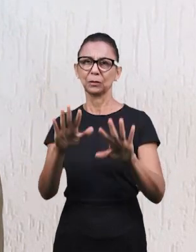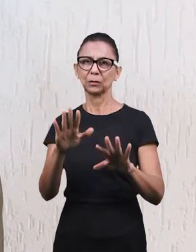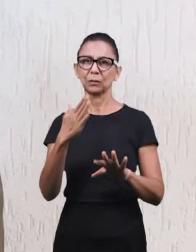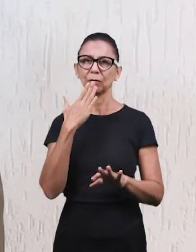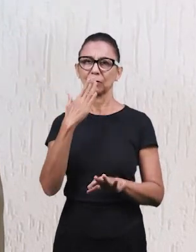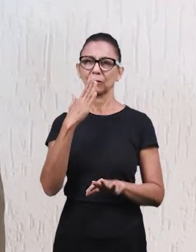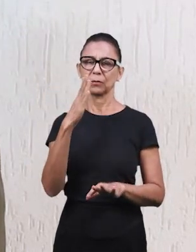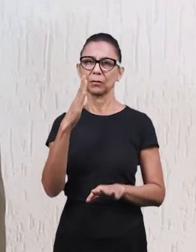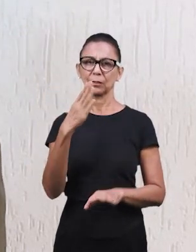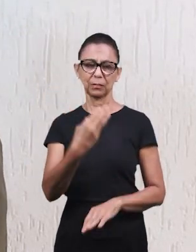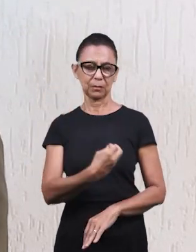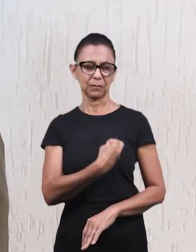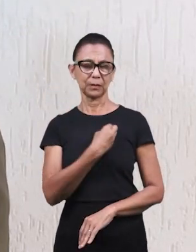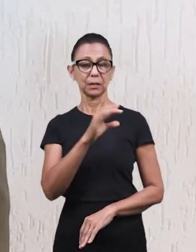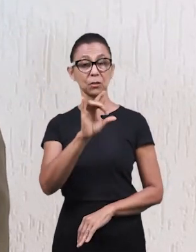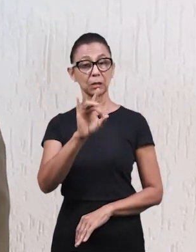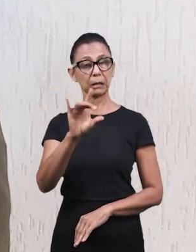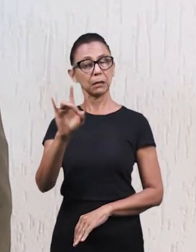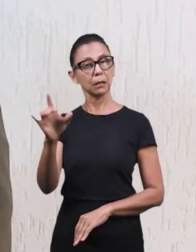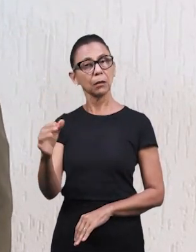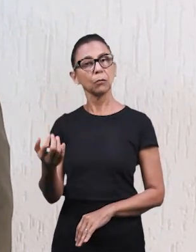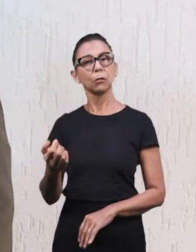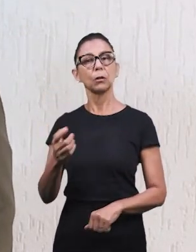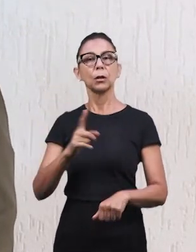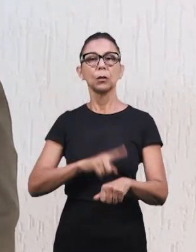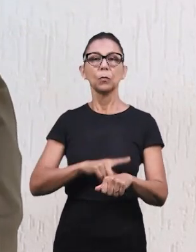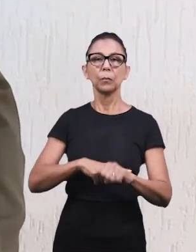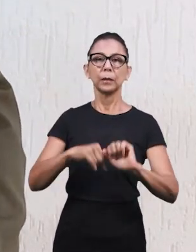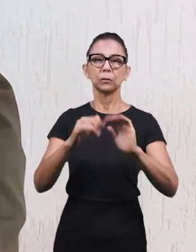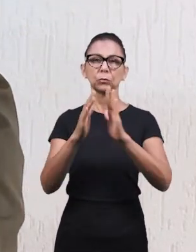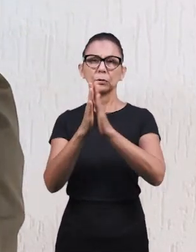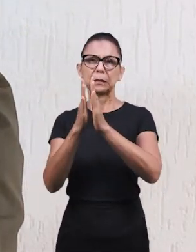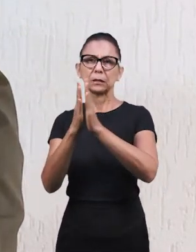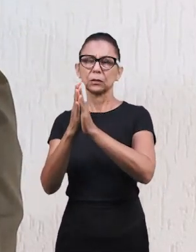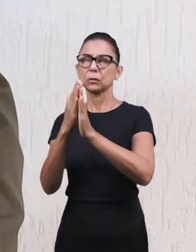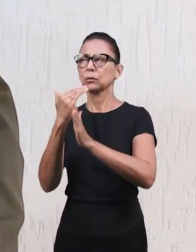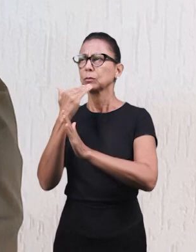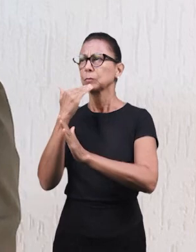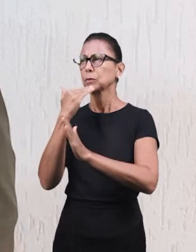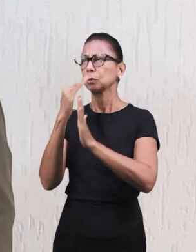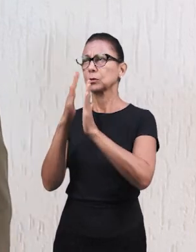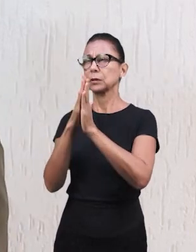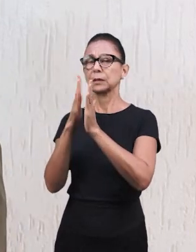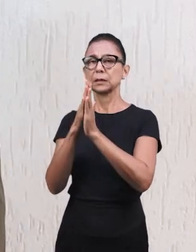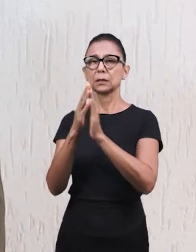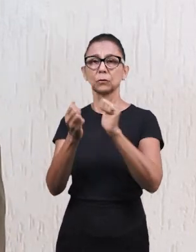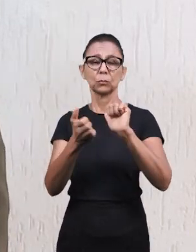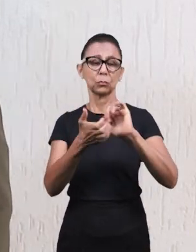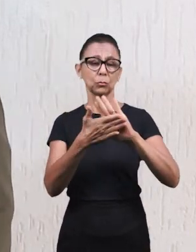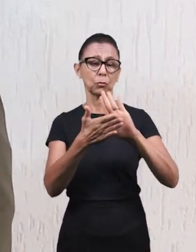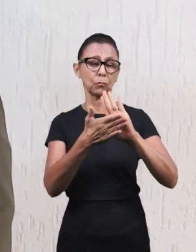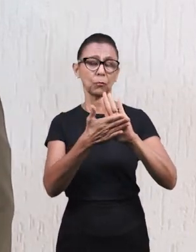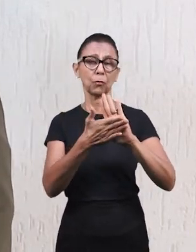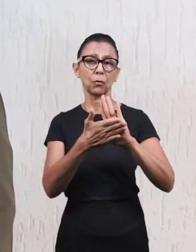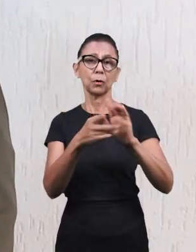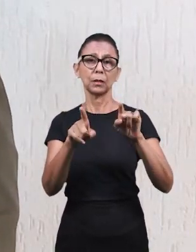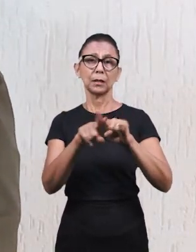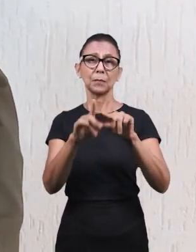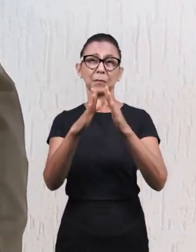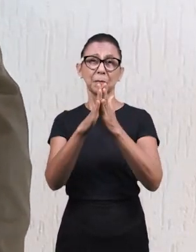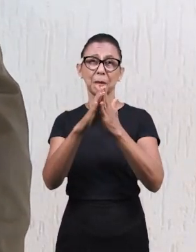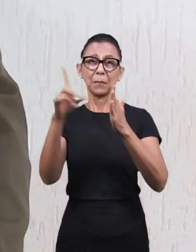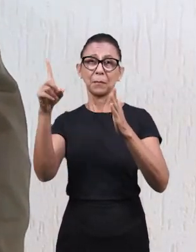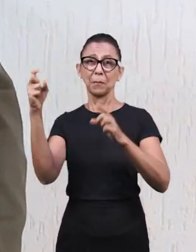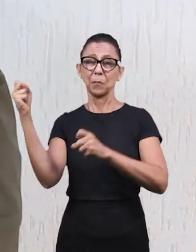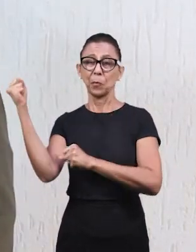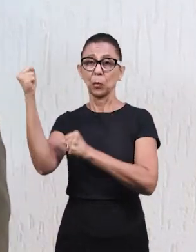многое Господь уже совершил в жизни нашей через молитвы ходатайственные, через хвалу, через поклонение,